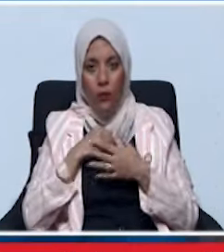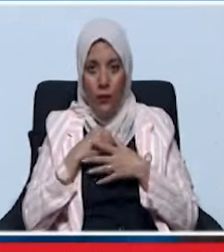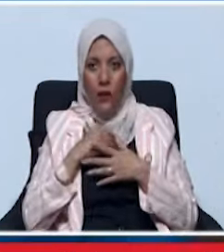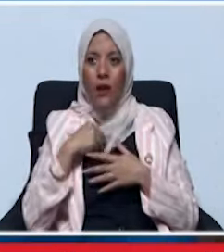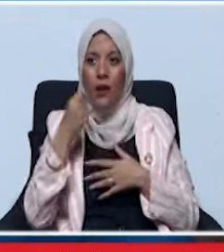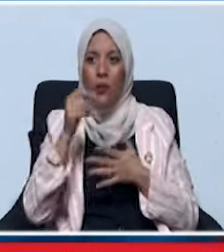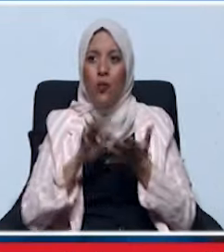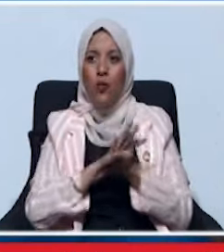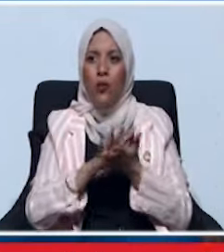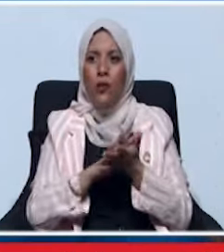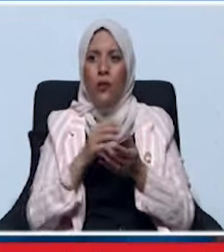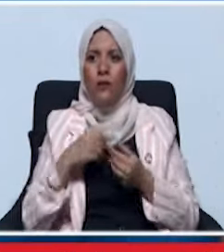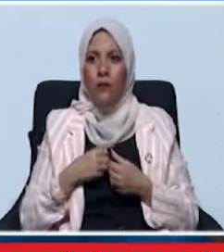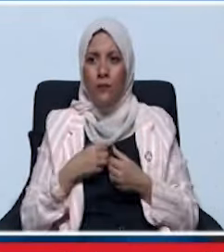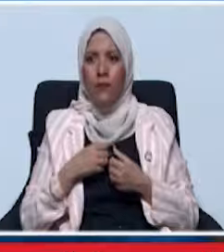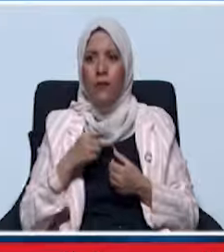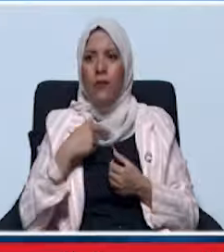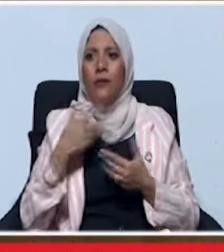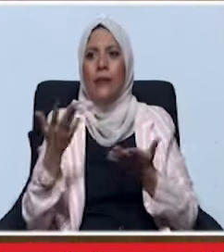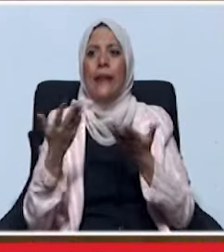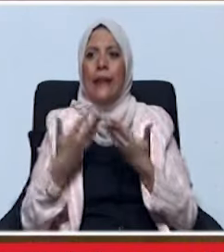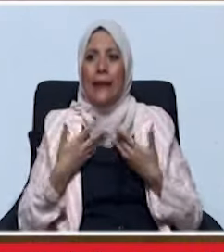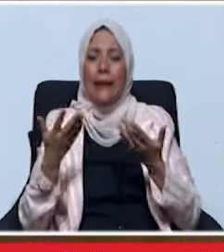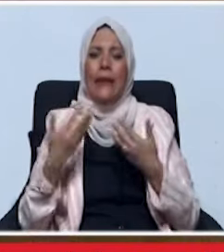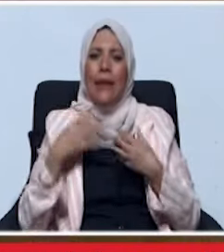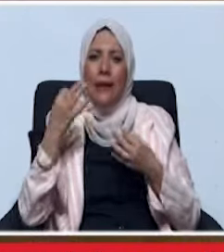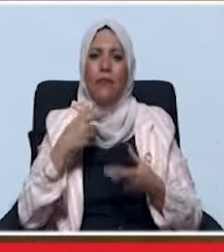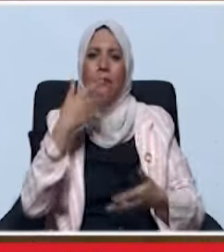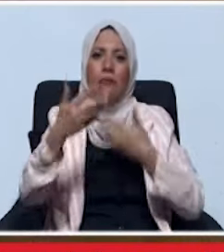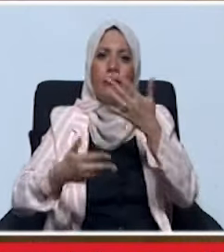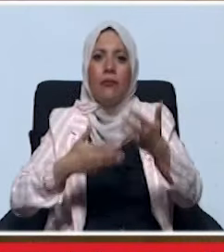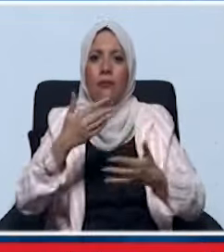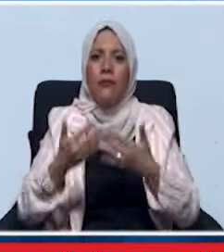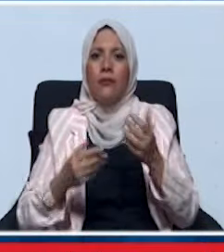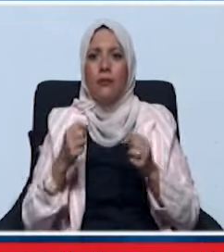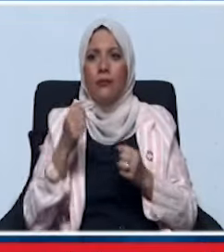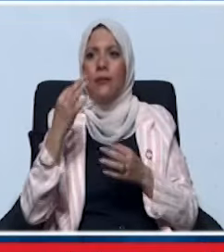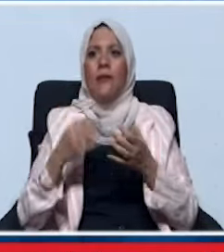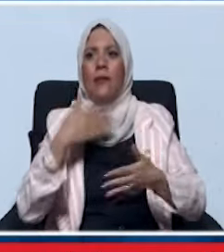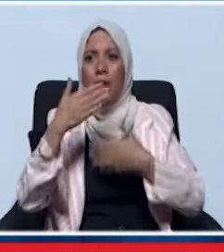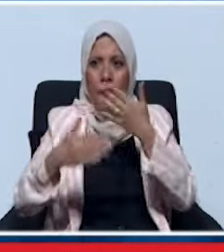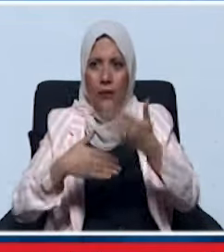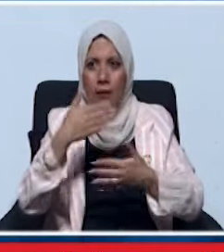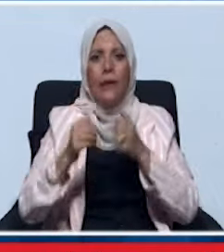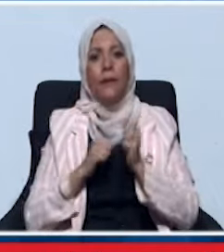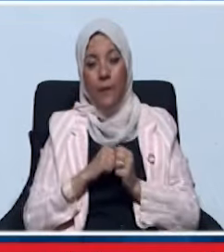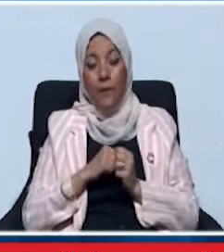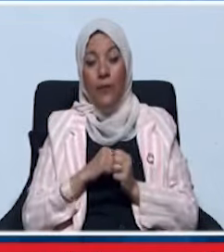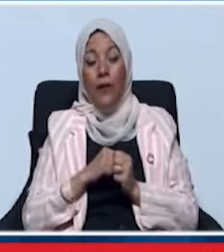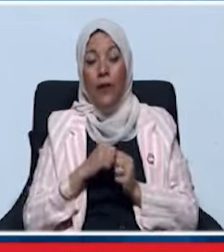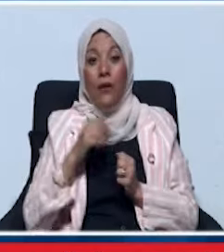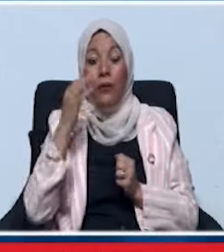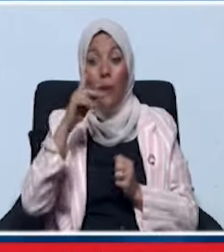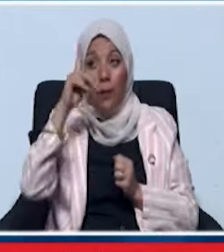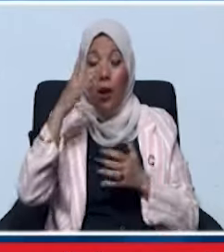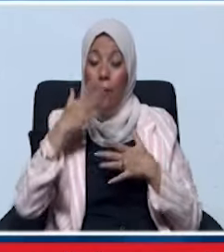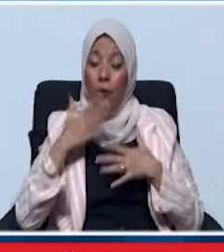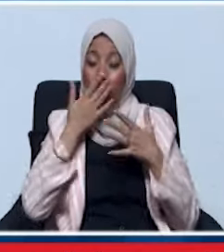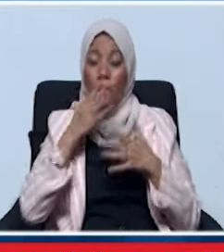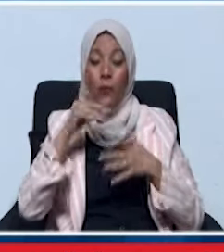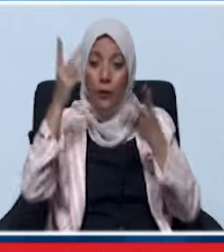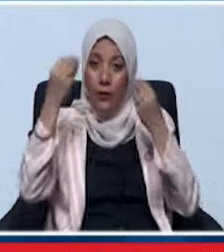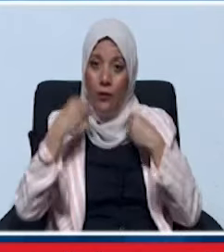دلوقتي والله، المراجعه بقت قليله قوي. صعب. ادعي لي بس. ده لازم تراجع عشان هي بس المراجعه. المراجعه دي اكثر والقل، ولكن فضل من عند ربنا. وخلي بال